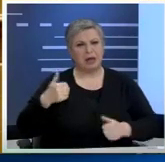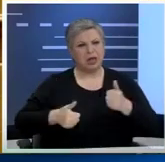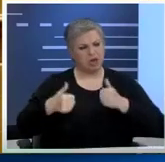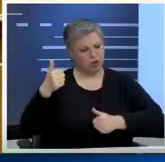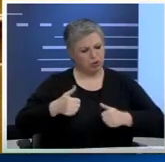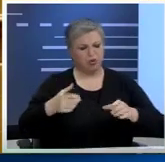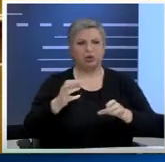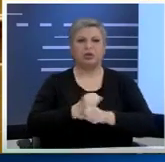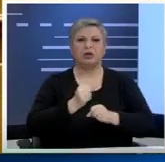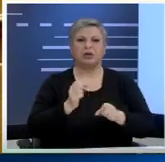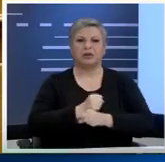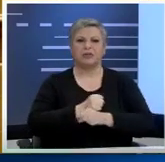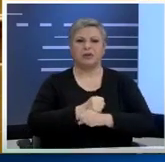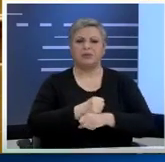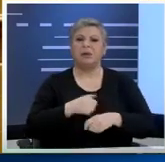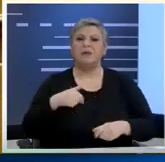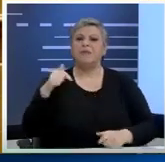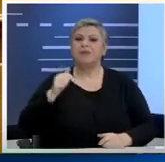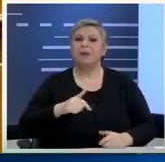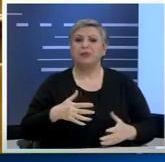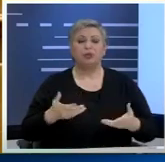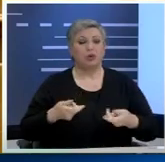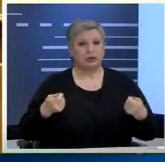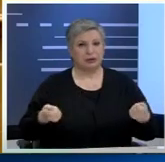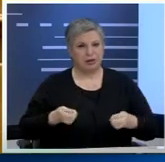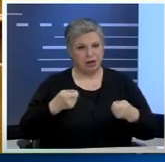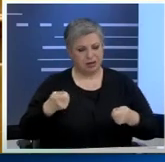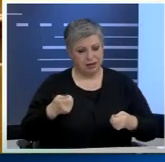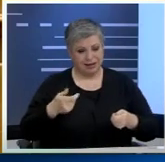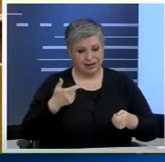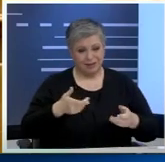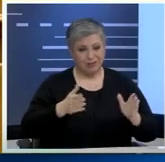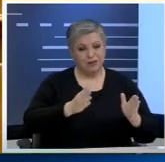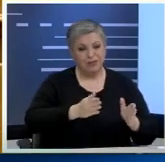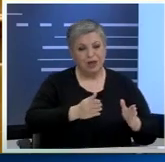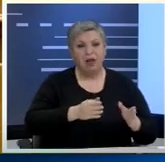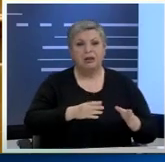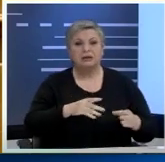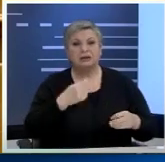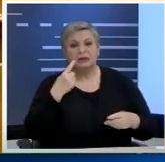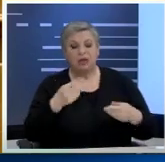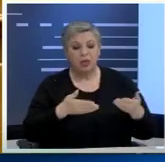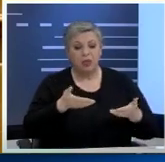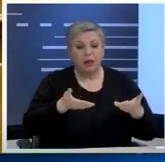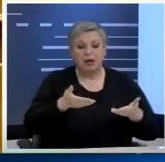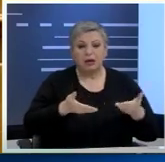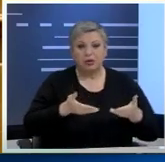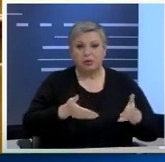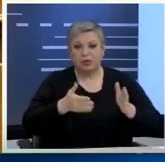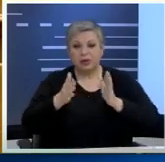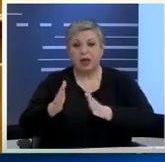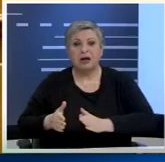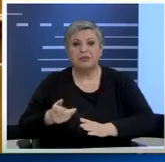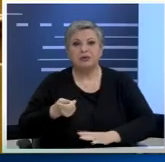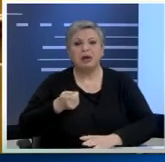λοιπόν αυτή η μεικτή στρατηγική δημοσιονομικής προσαρμογής από τη μία και αναδιάρθρωσης του χρέους από την άλλη?